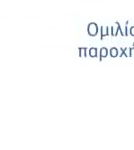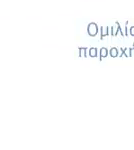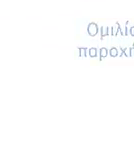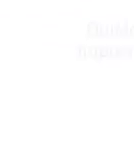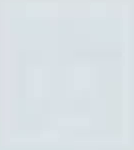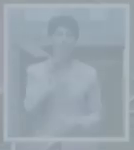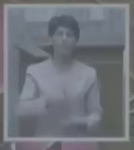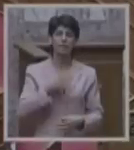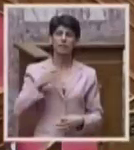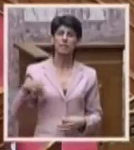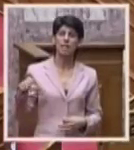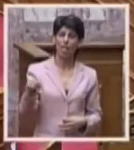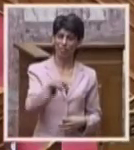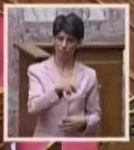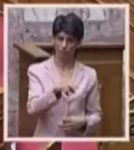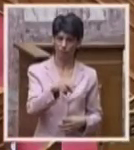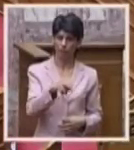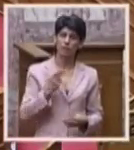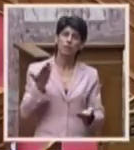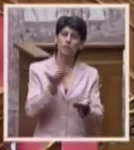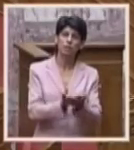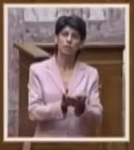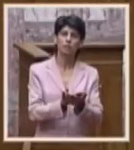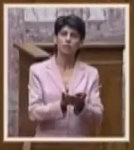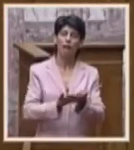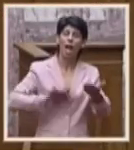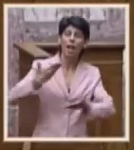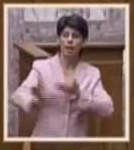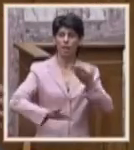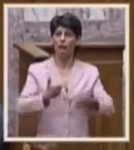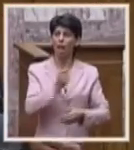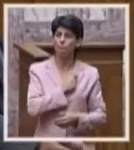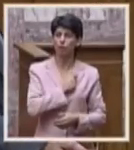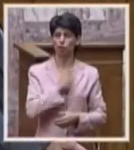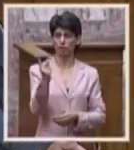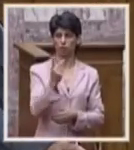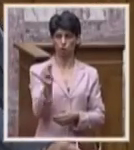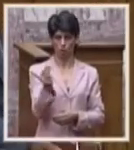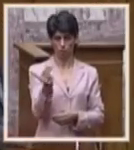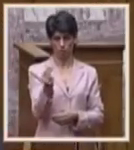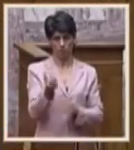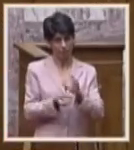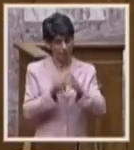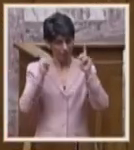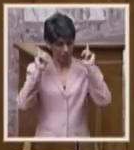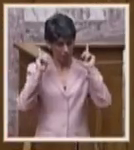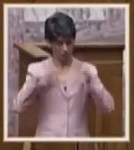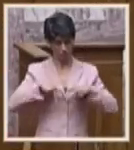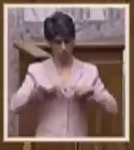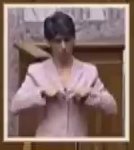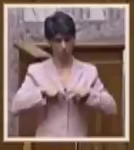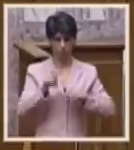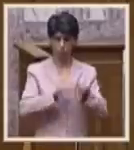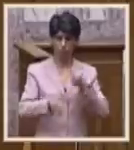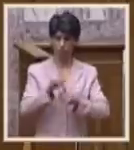Κυρίες και κύριοι συνάδελφοι, ζήτησα την ανανέωση της εμπιστοσύνης του Κοινοβουλίου προς τη νέα κυβέρνηση που σχημάτισα την